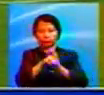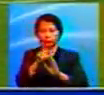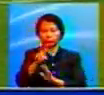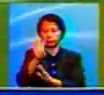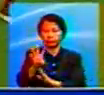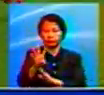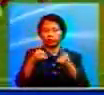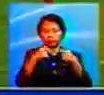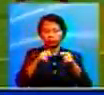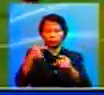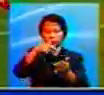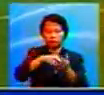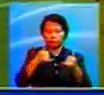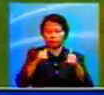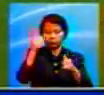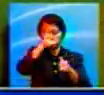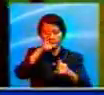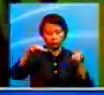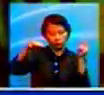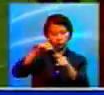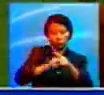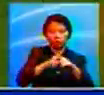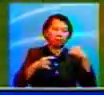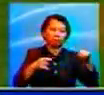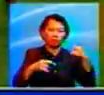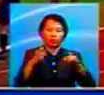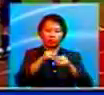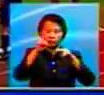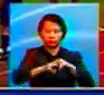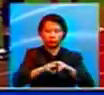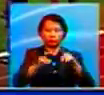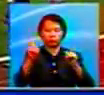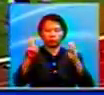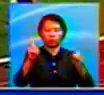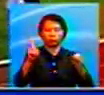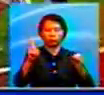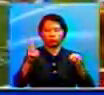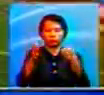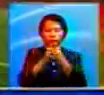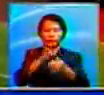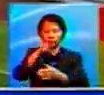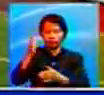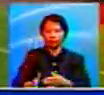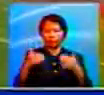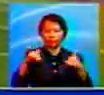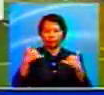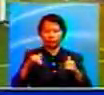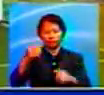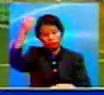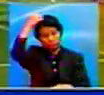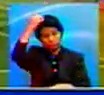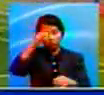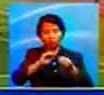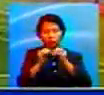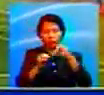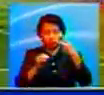ke-24. Cuba Lions 12 mencari gol penyamaan tidak berhasil dan kedudukan 1-0 kekal hingga tamat perlawanan. Selangor di